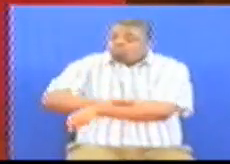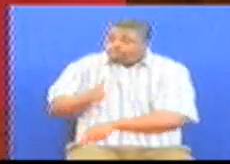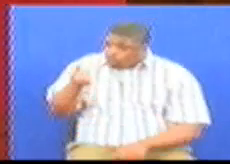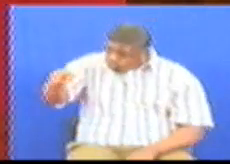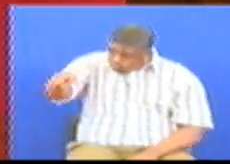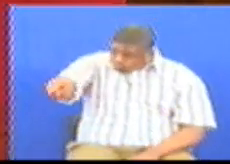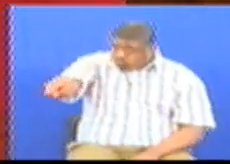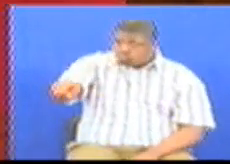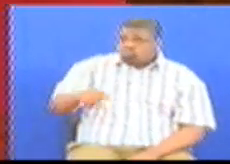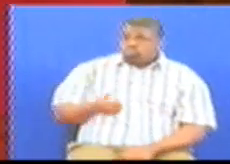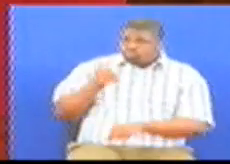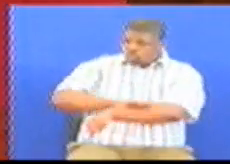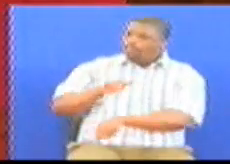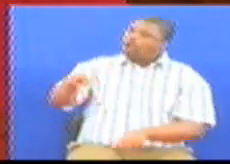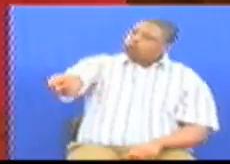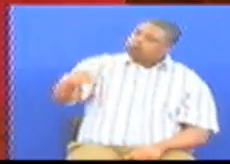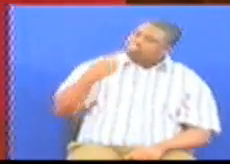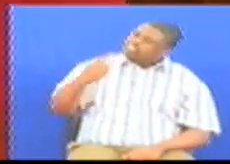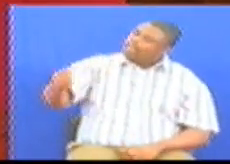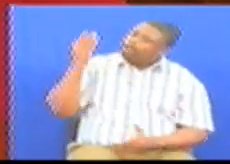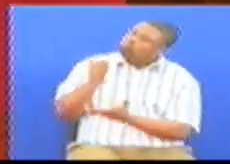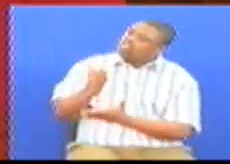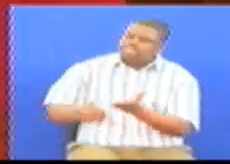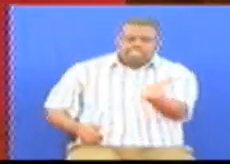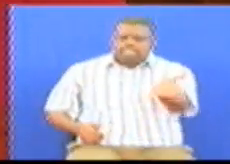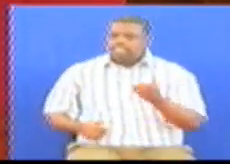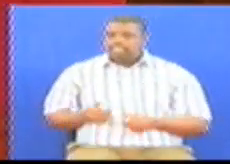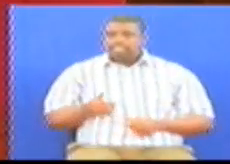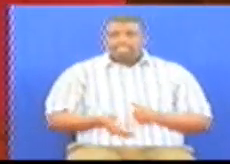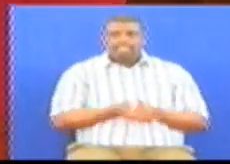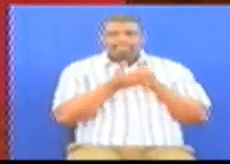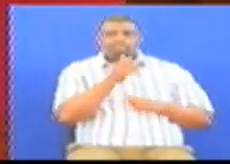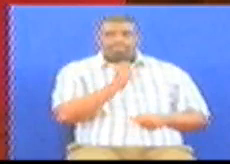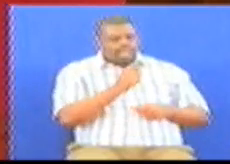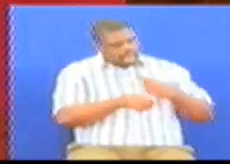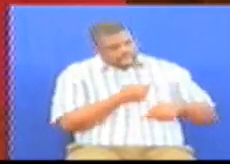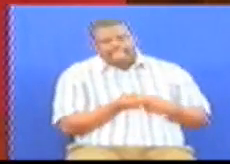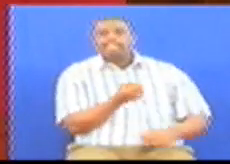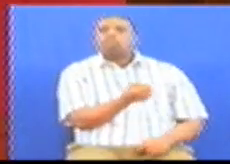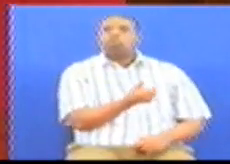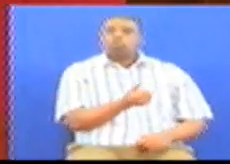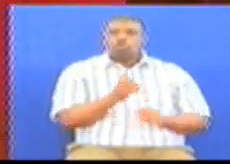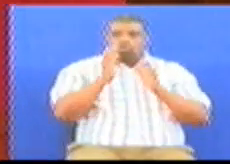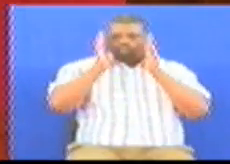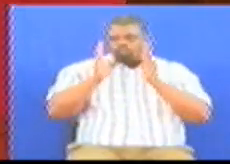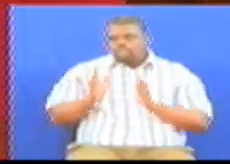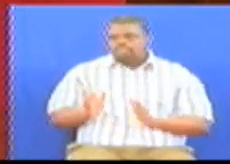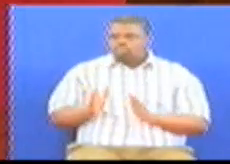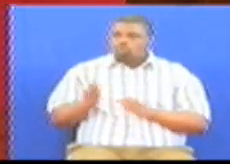Tunduma. Aseme ukweli. Mheshimiwa naibu speaker, naendelea kidogo. Mheshimiwa naibu speaker, kuhusu